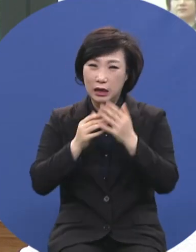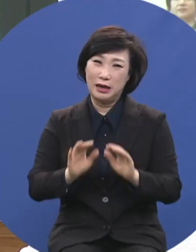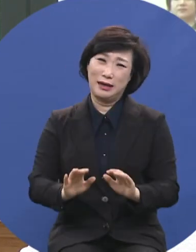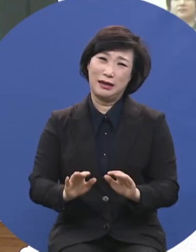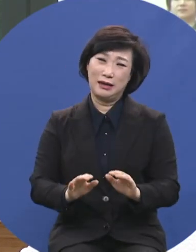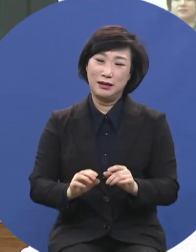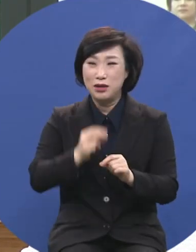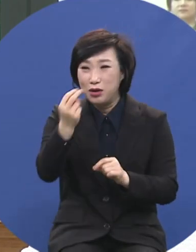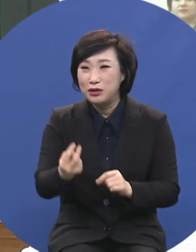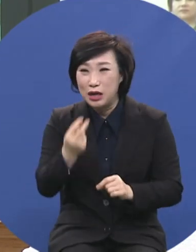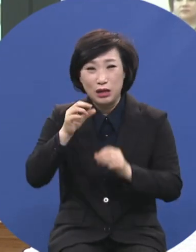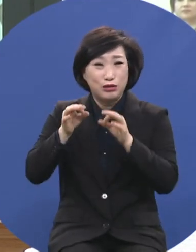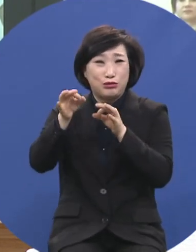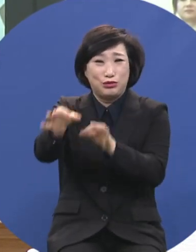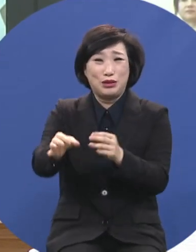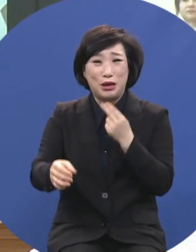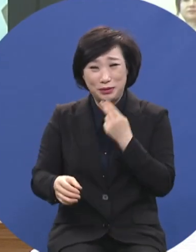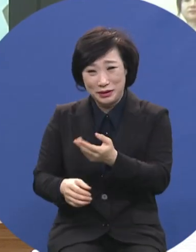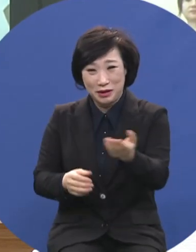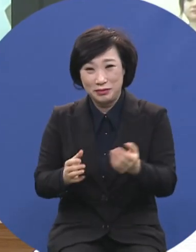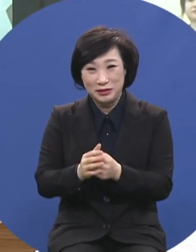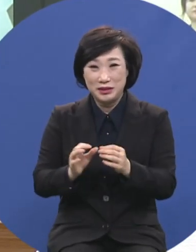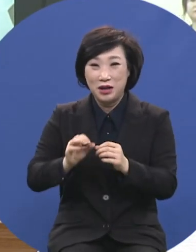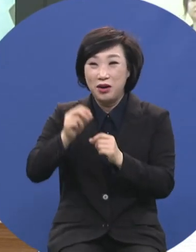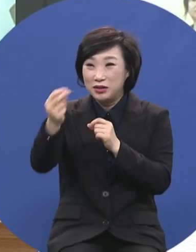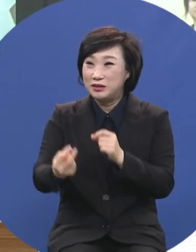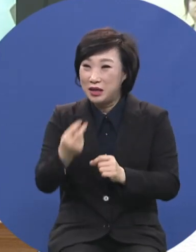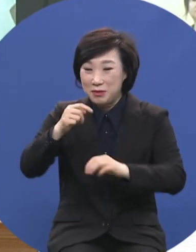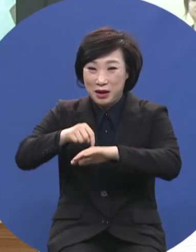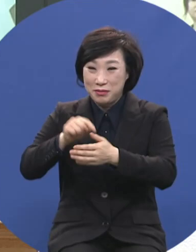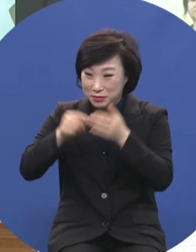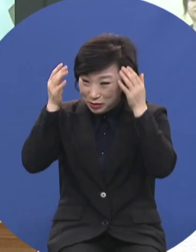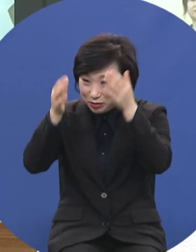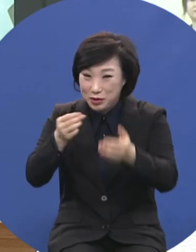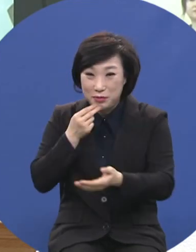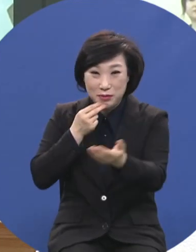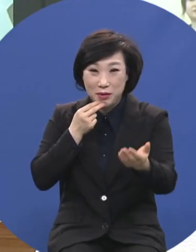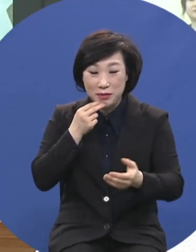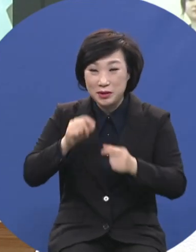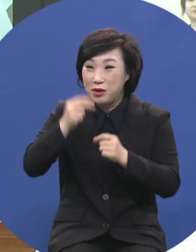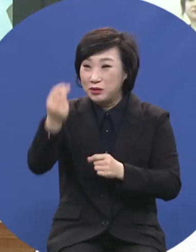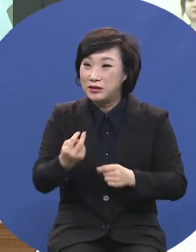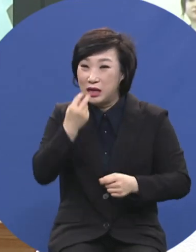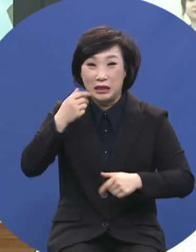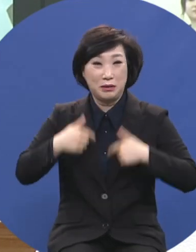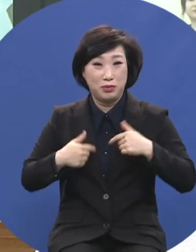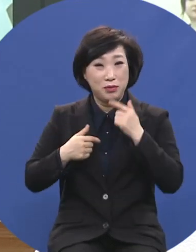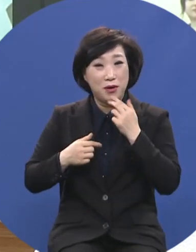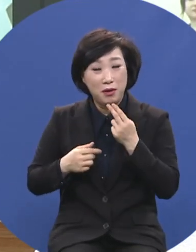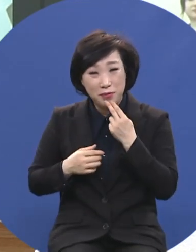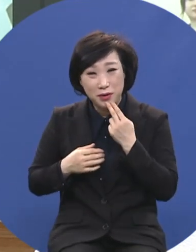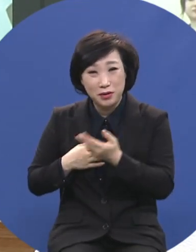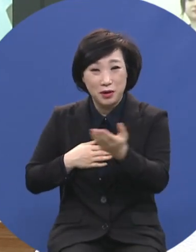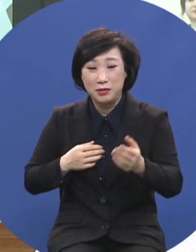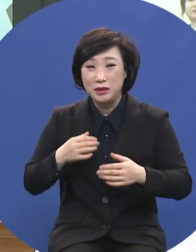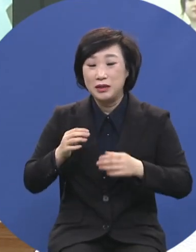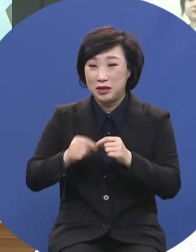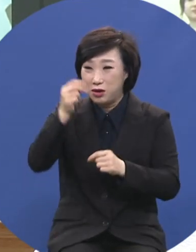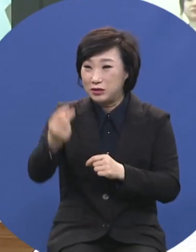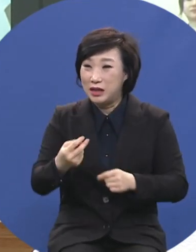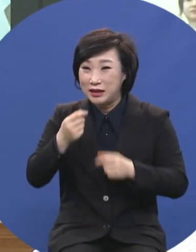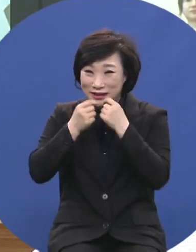영생에 투자를 안 해. 영생에 마음 쏟지 않아. 영생에 기쁨이 없어. 영생에 희락이